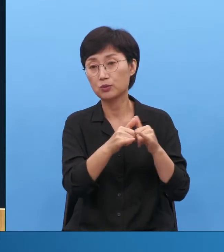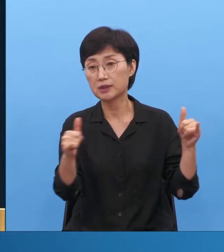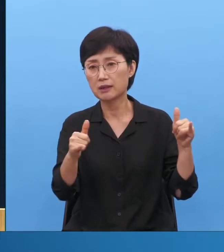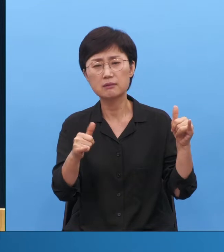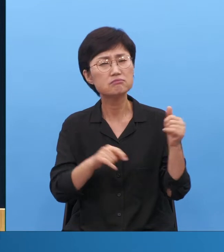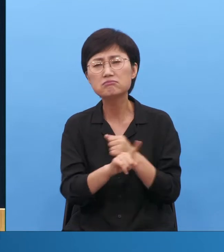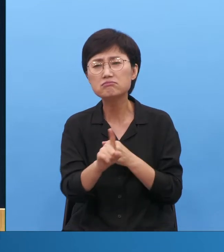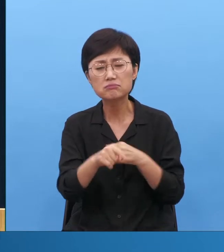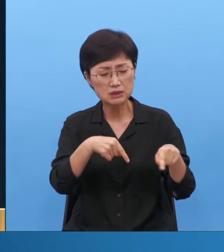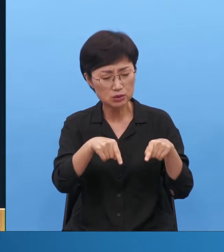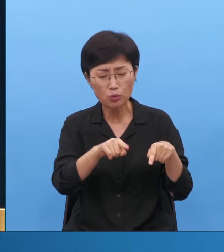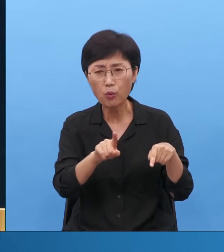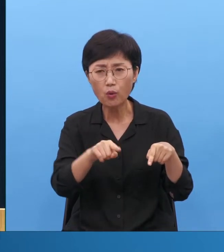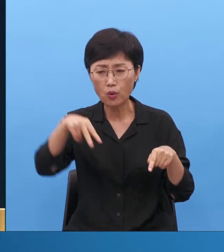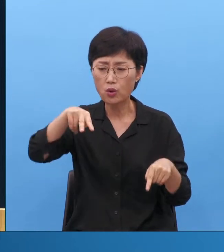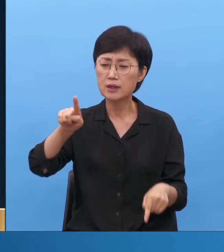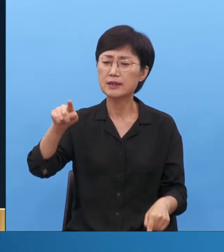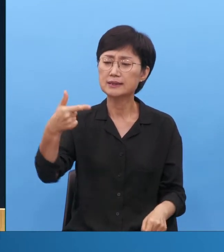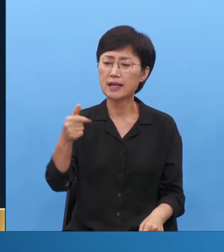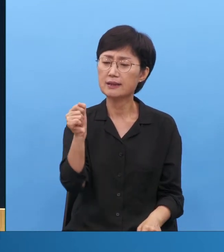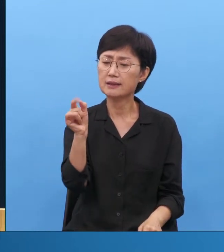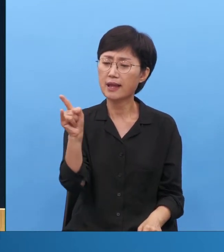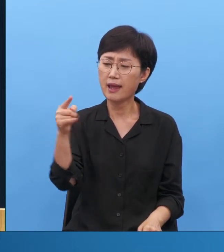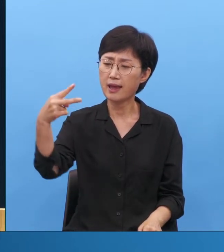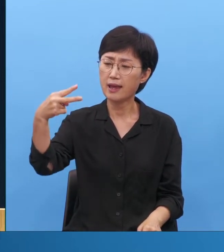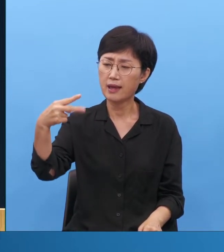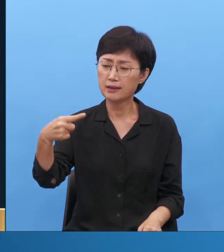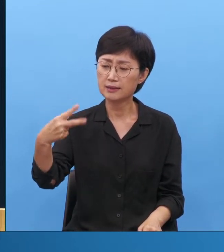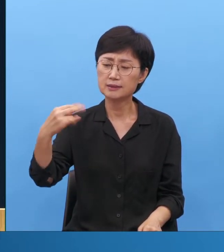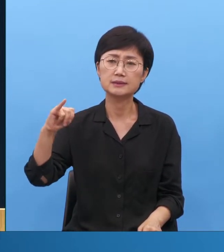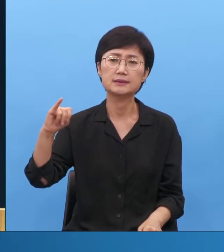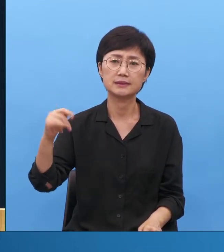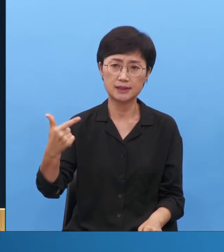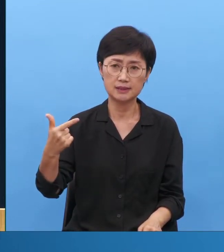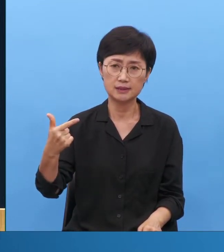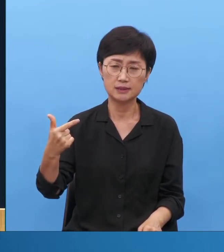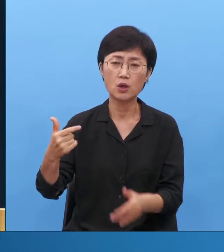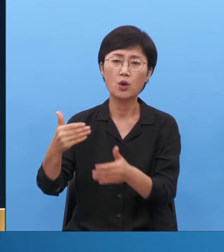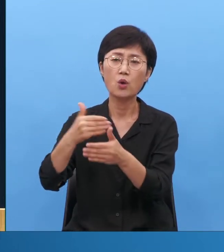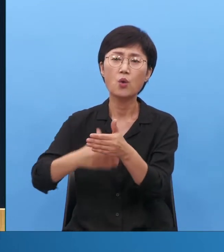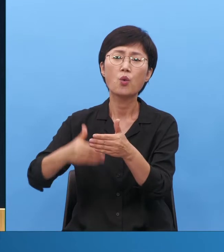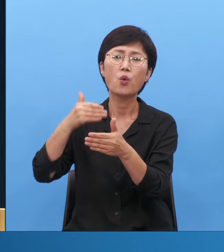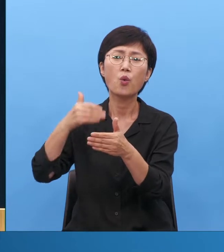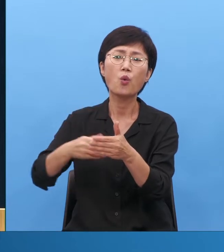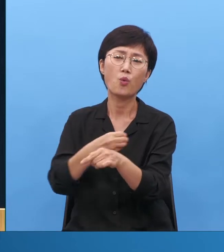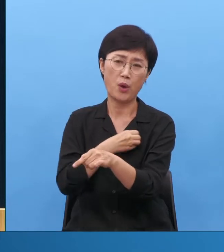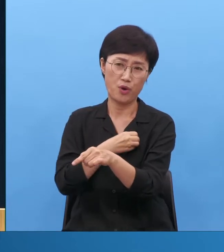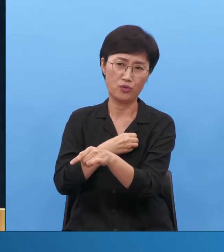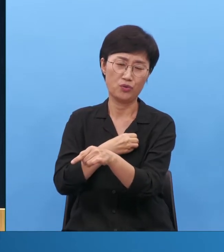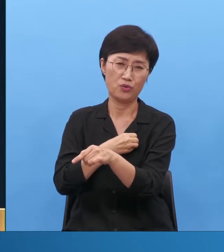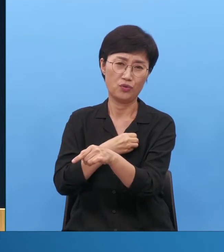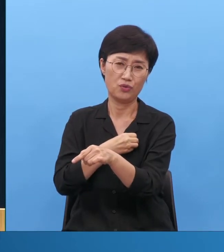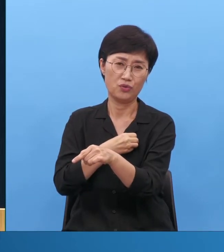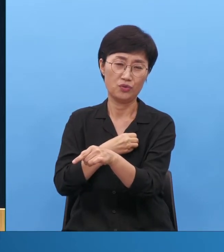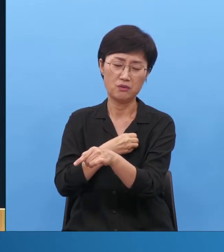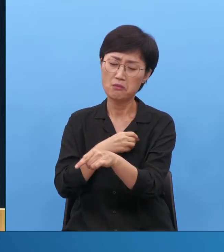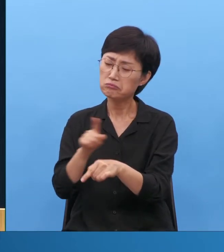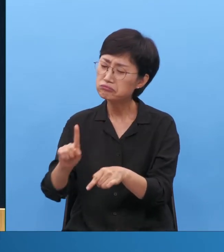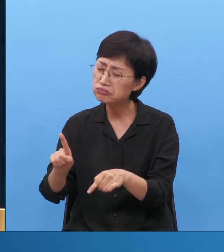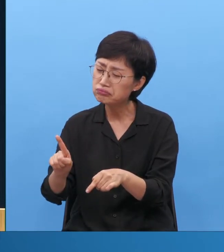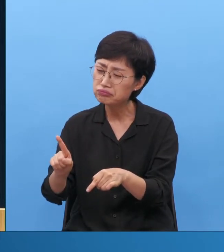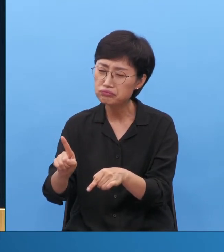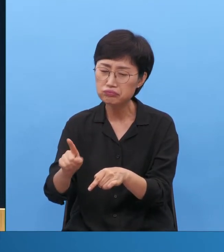말하면 사내들인 공회원입니다. In other words, he was a member of the Sanhedrin. 대단하지. 우리나라